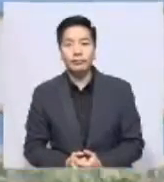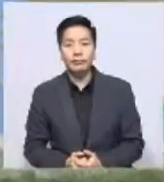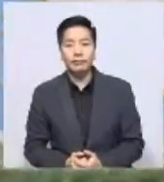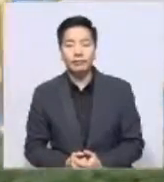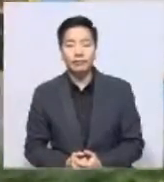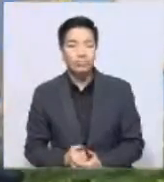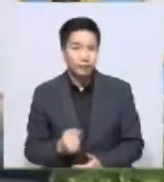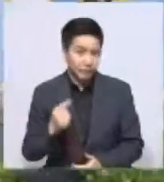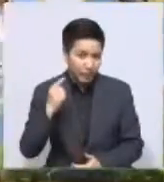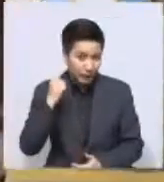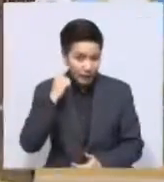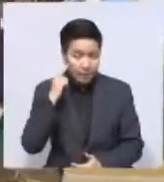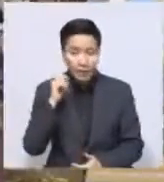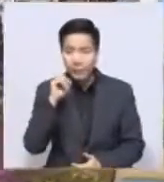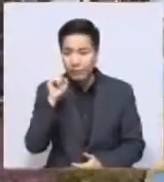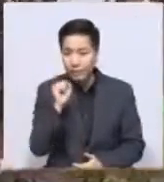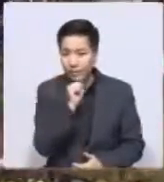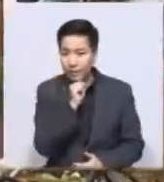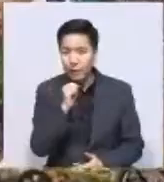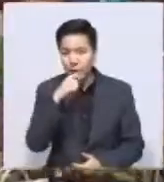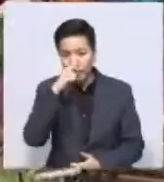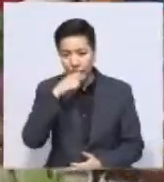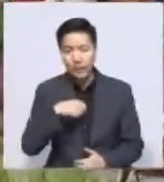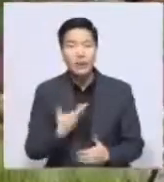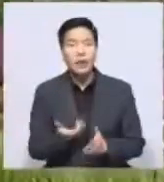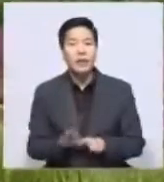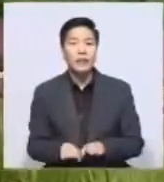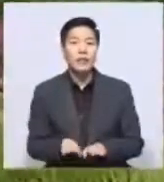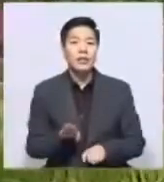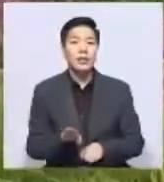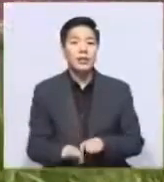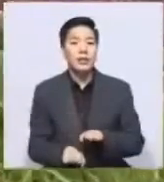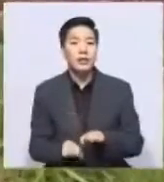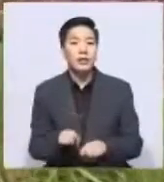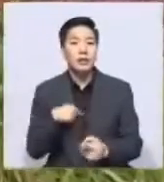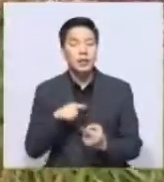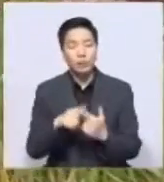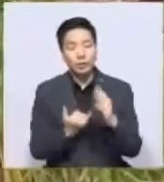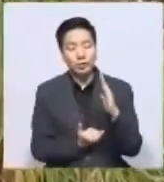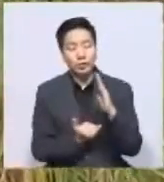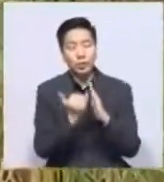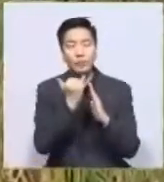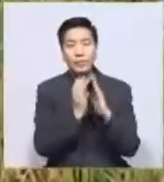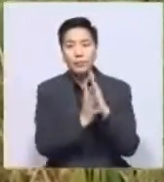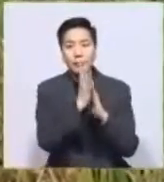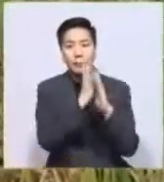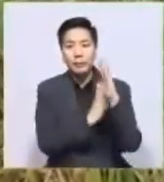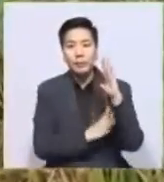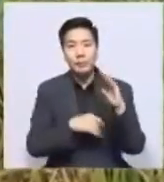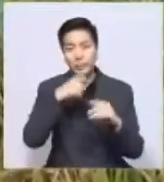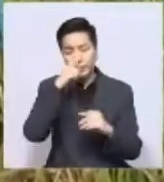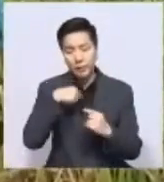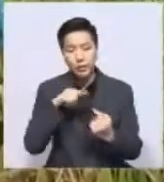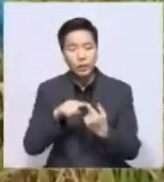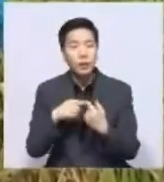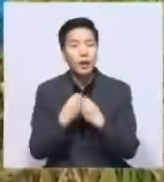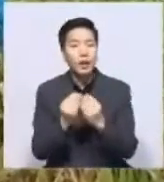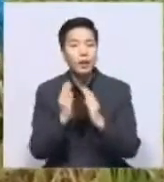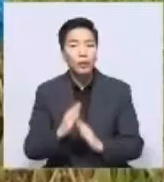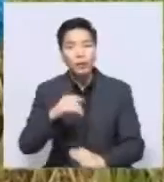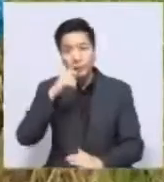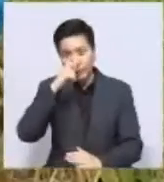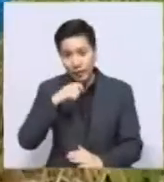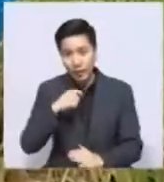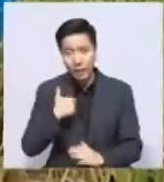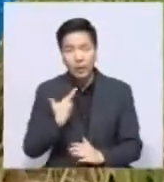ยังพระบาทที่ยาตรายาวทั่วลาฟ้าสากลพ